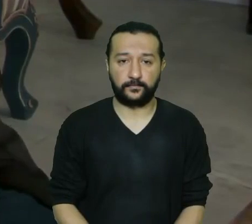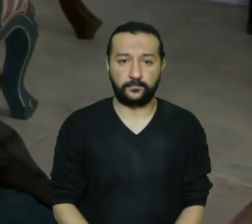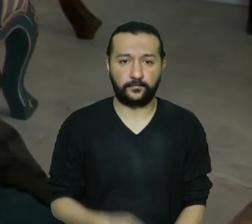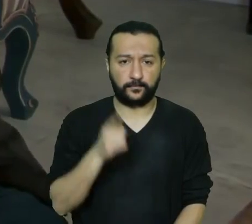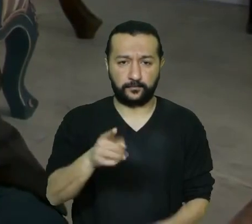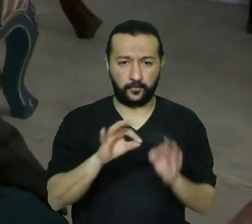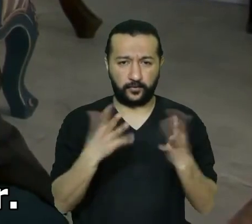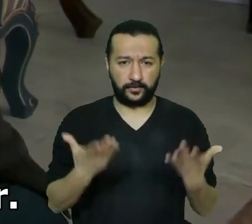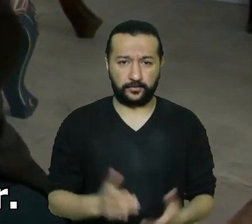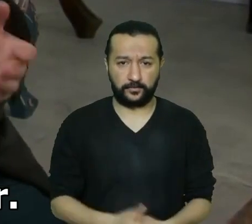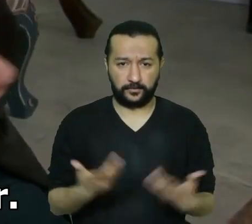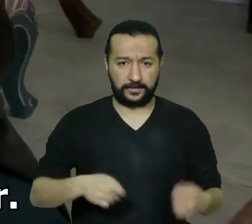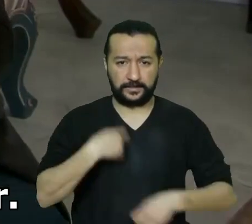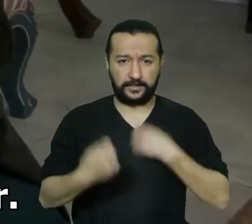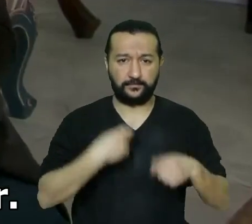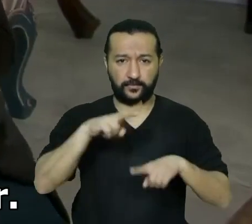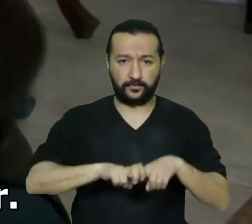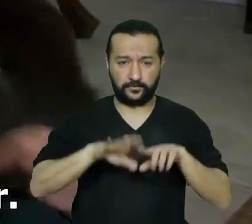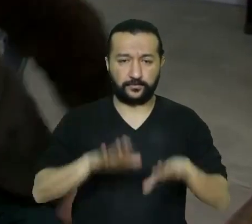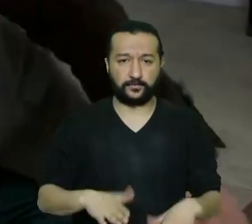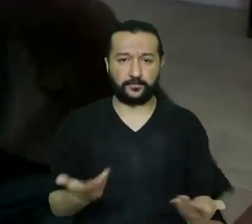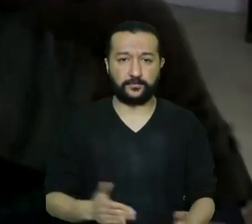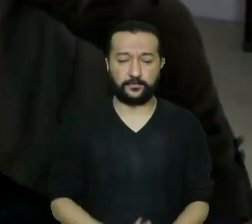Bu nedir ya? Bu ne saçma bir oturuştur?